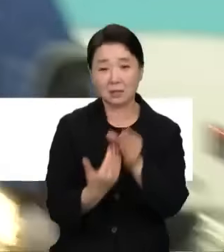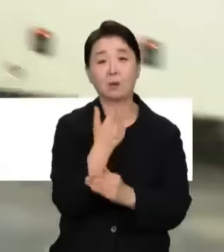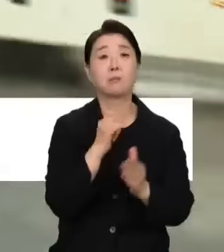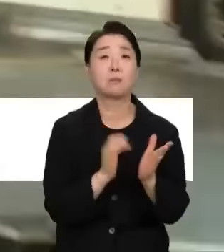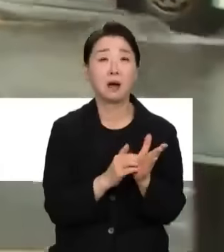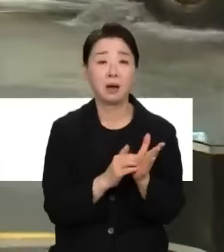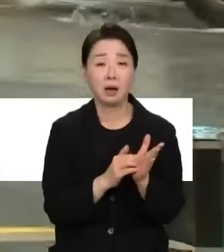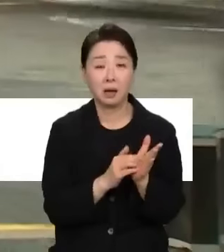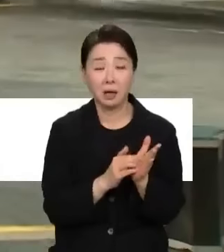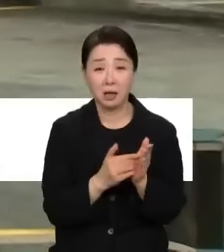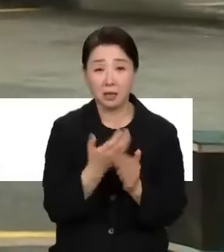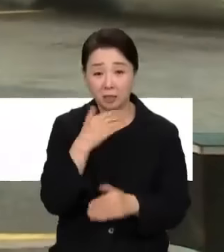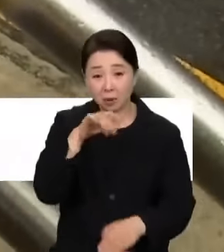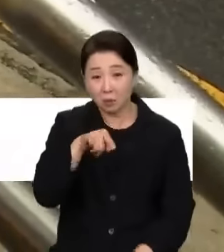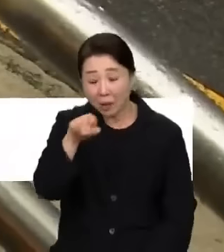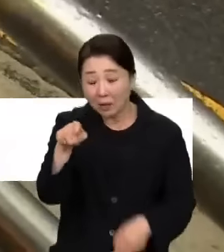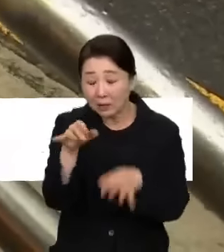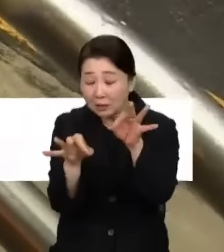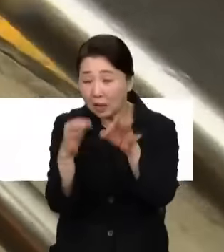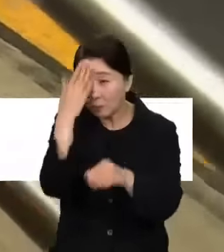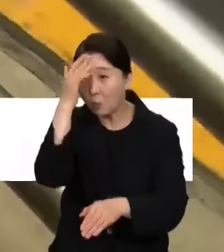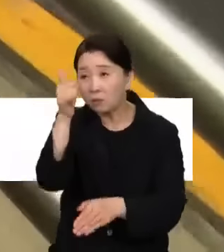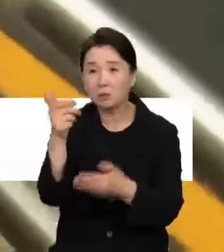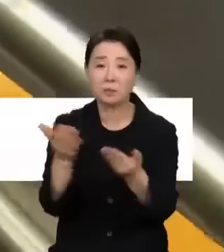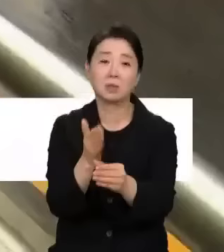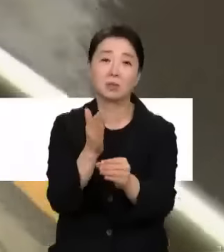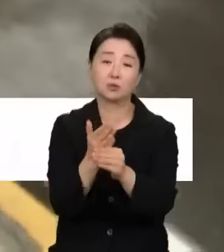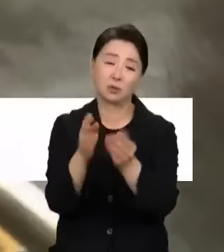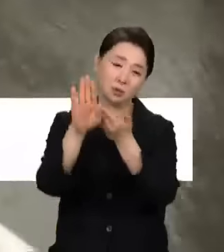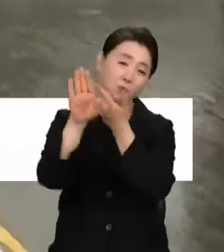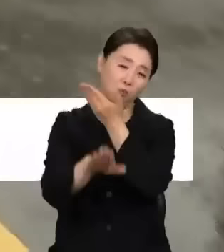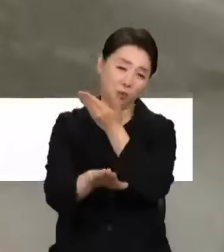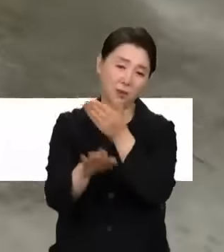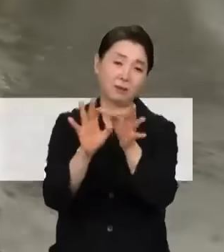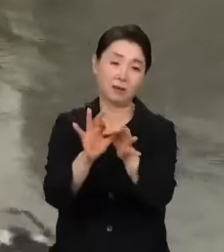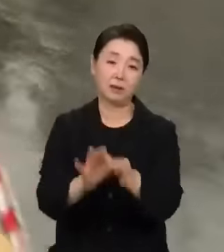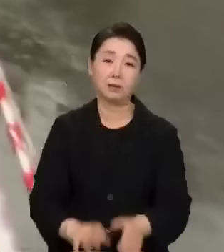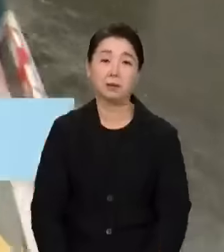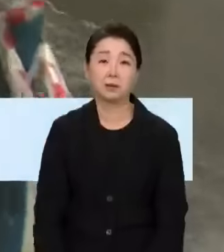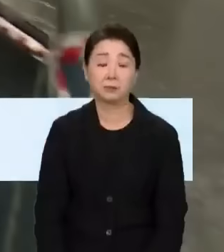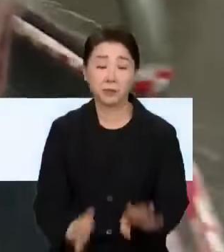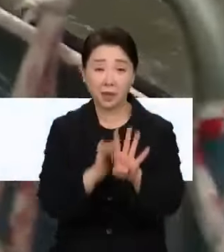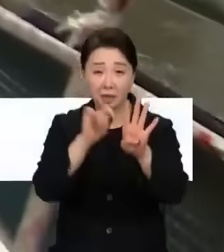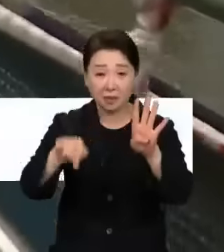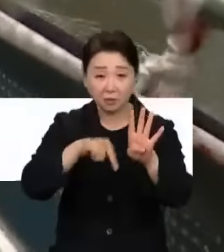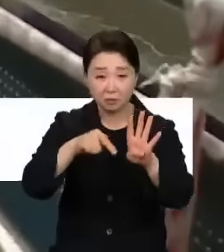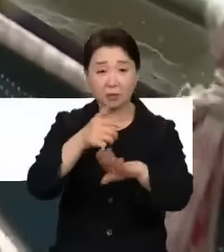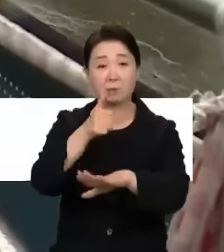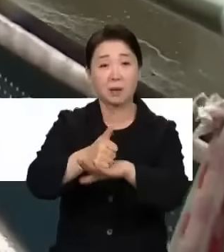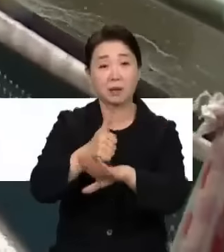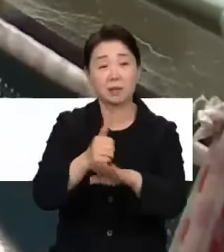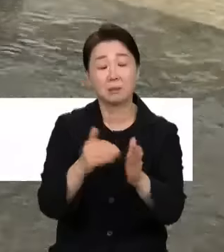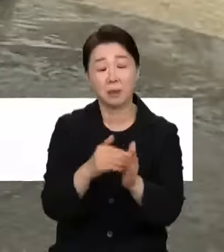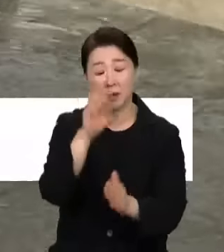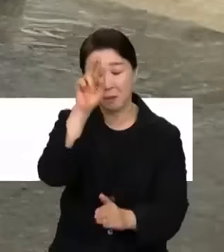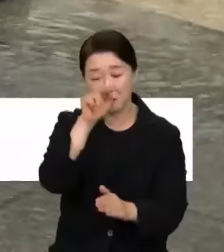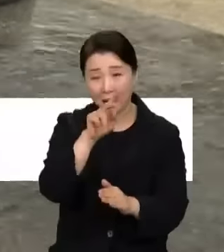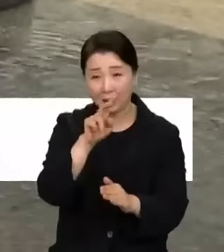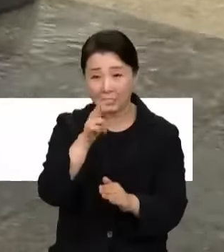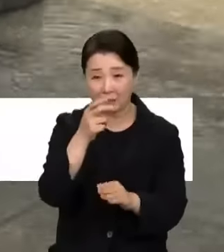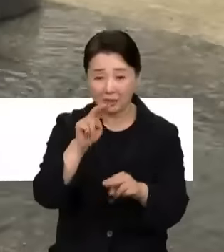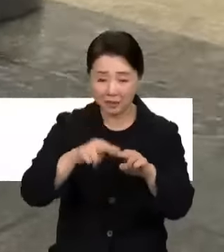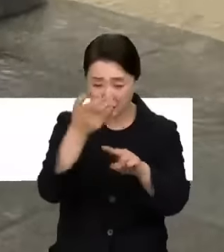현장 바로 앞에 있는 한 은행의 본점에서 일했던 선후배 사이였습니다. 넷 중 막내였던 박 씨의 승진을